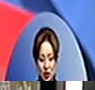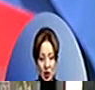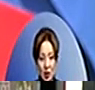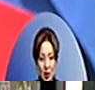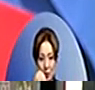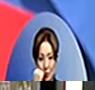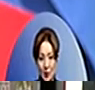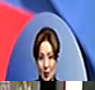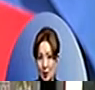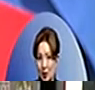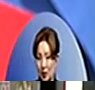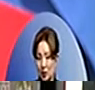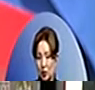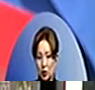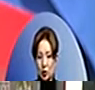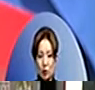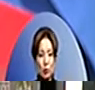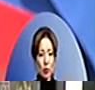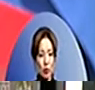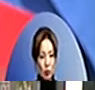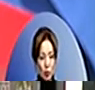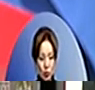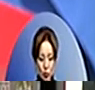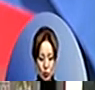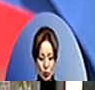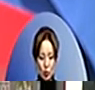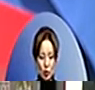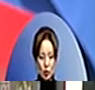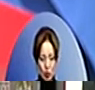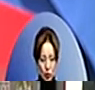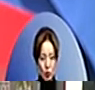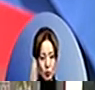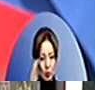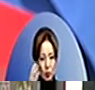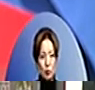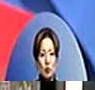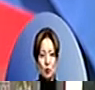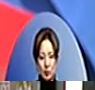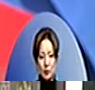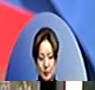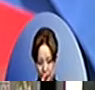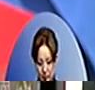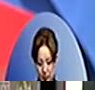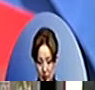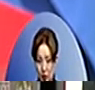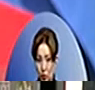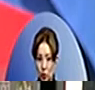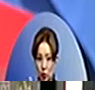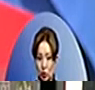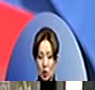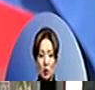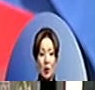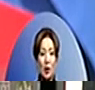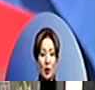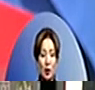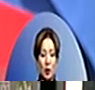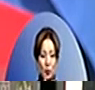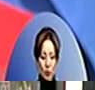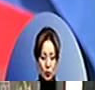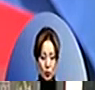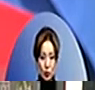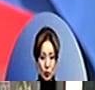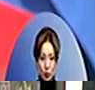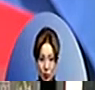дагуу 200 гаруй хуулийн төслийг боловсруулна. Үүний дотор 10 хуулийн төслийг